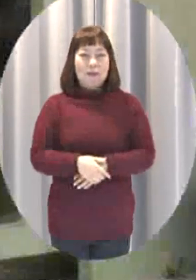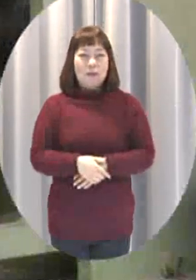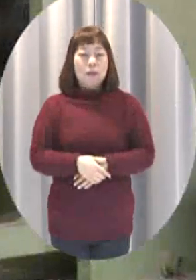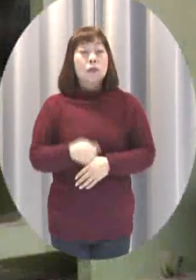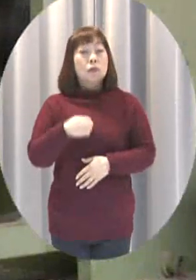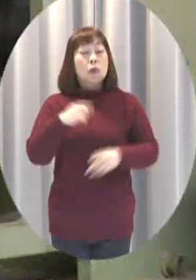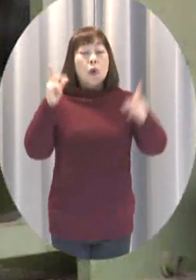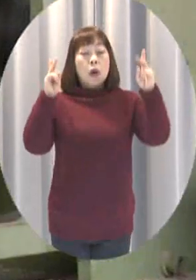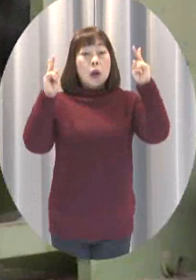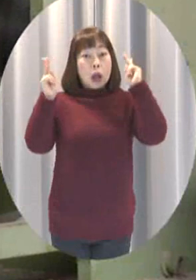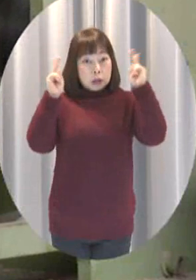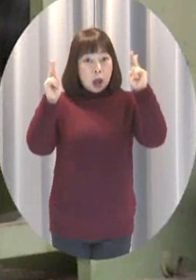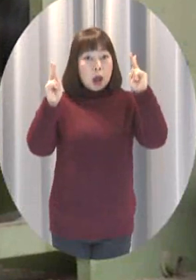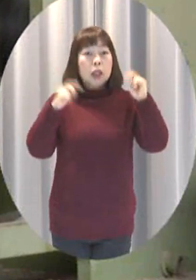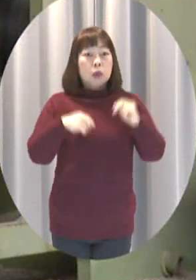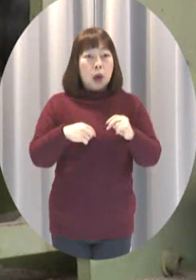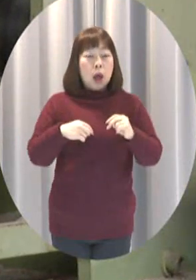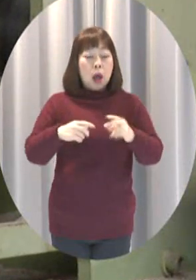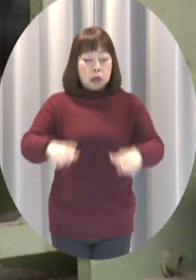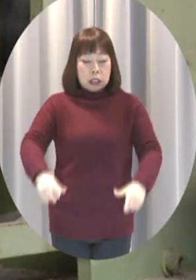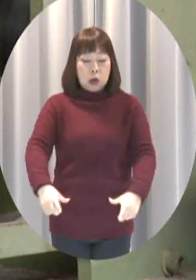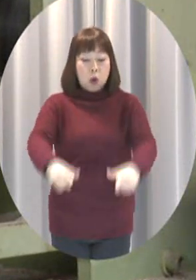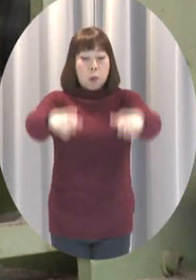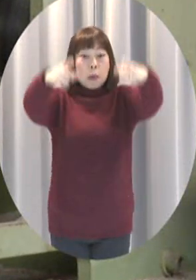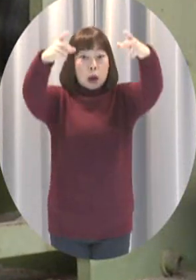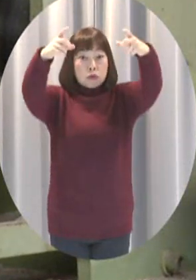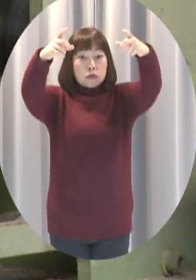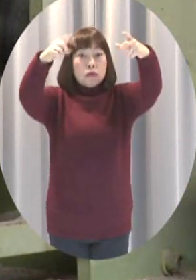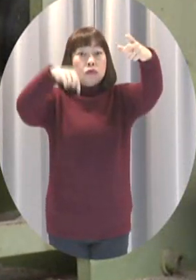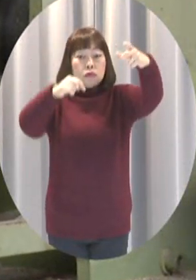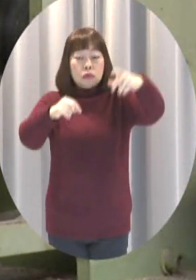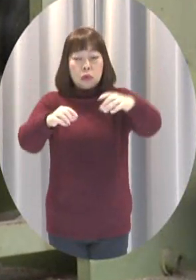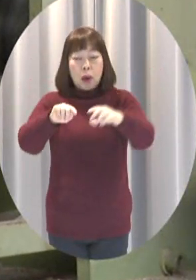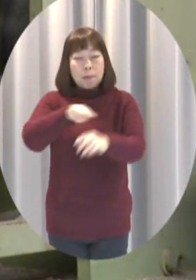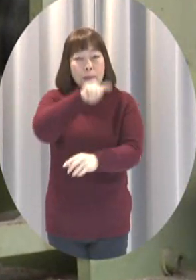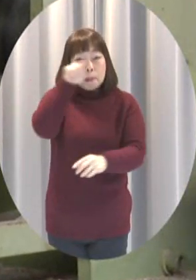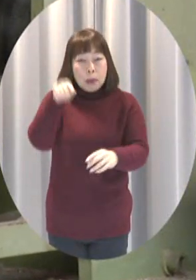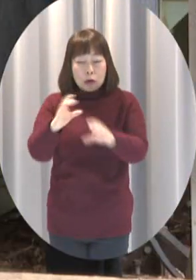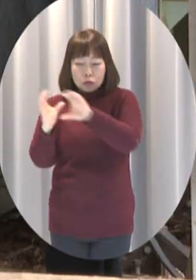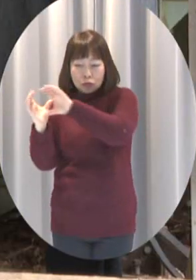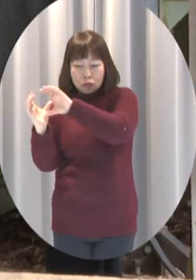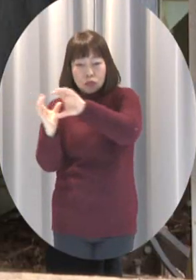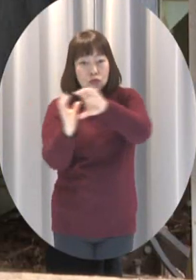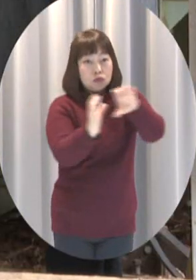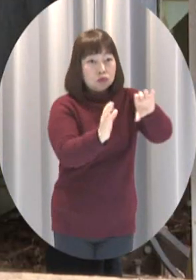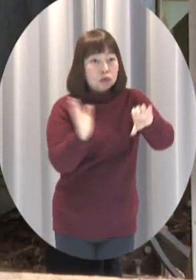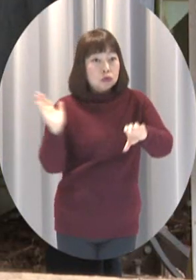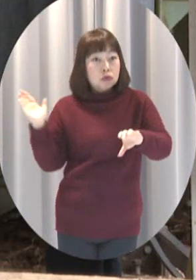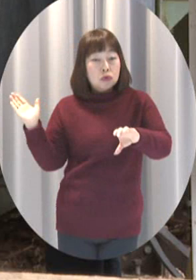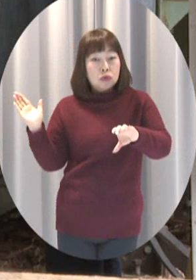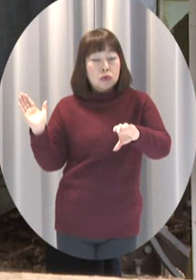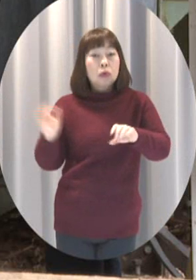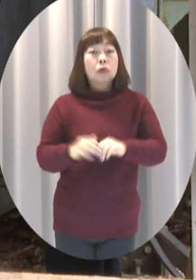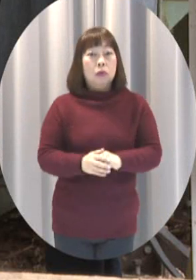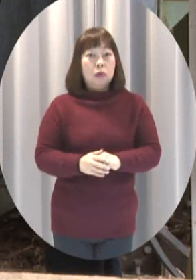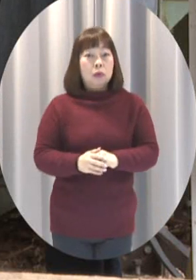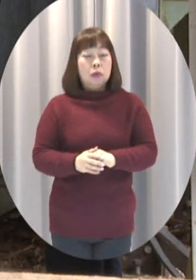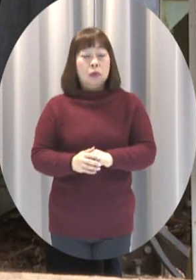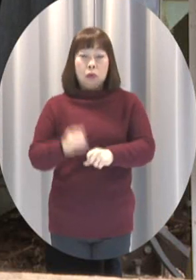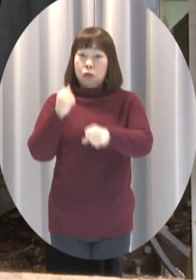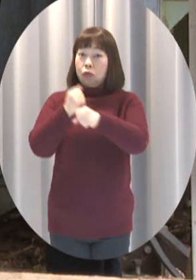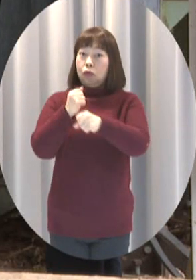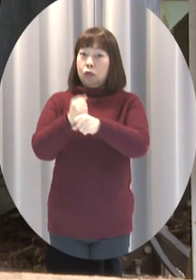弊社には丸太を丸くする丸棒加工機、円柱加工機